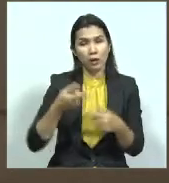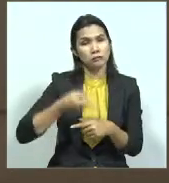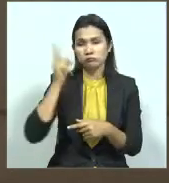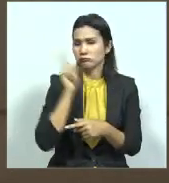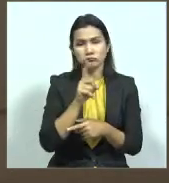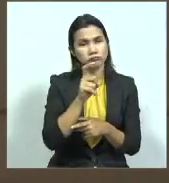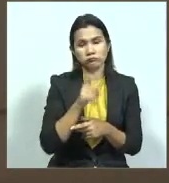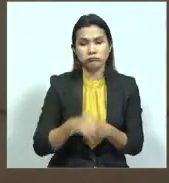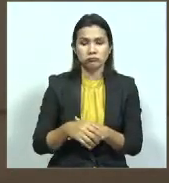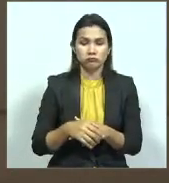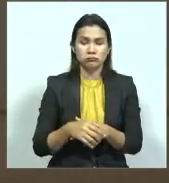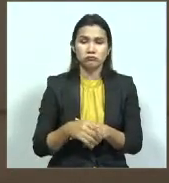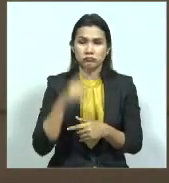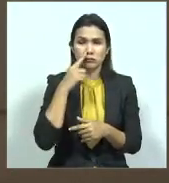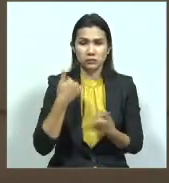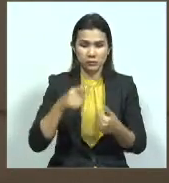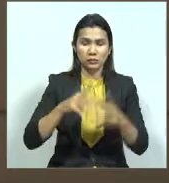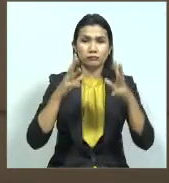ก็พืชเกษตร